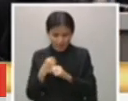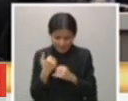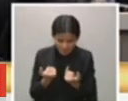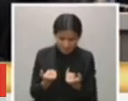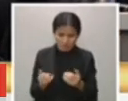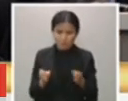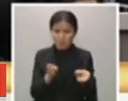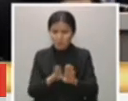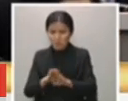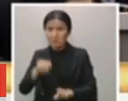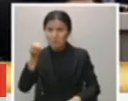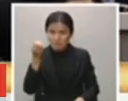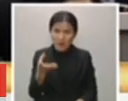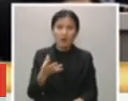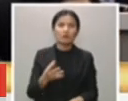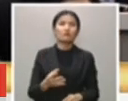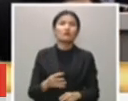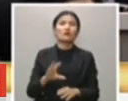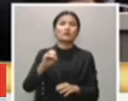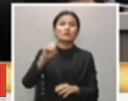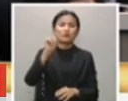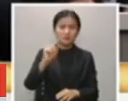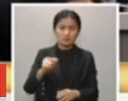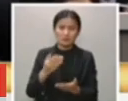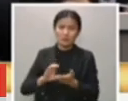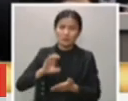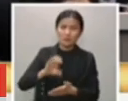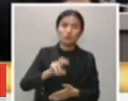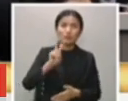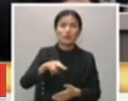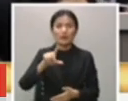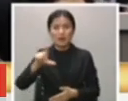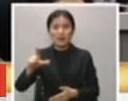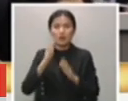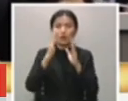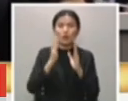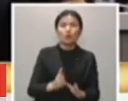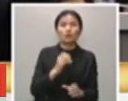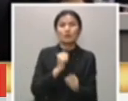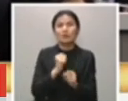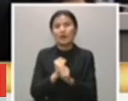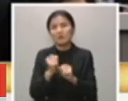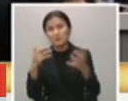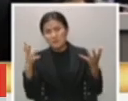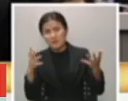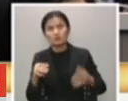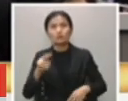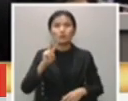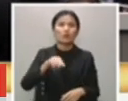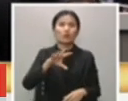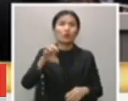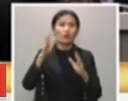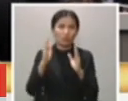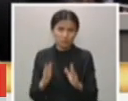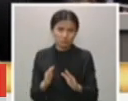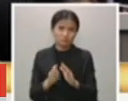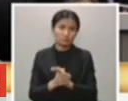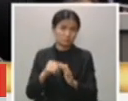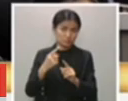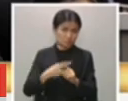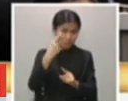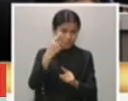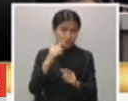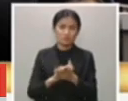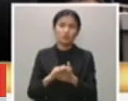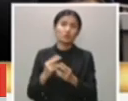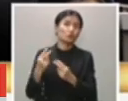50% มูลค่าลงทุน 2,000 กว่าล้านคนแรงงานที่ถูกเลิกจ้าง 2,500 กว่าคนนี่เดือนที่แล้วเดือนเดียว ย้อนกลับไปดู